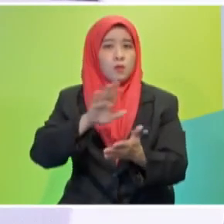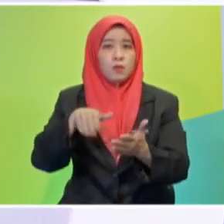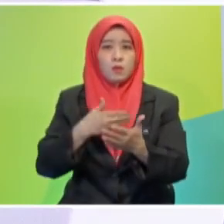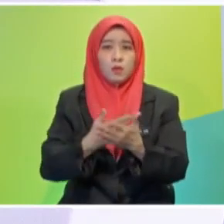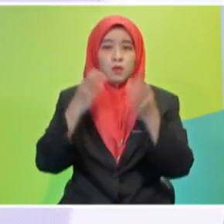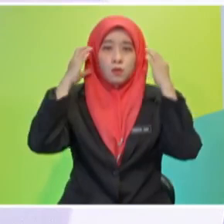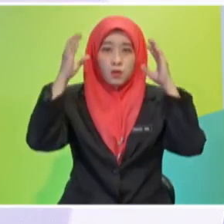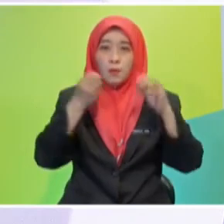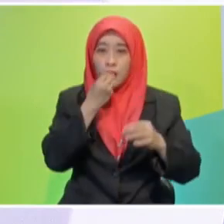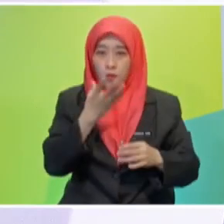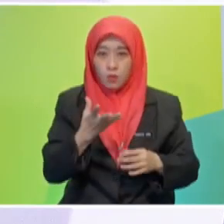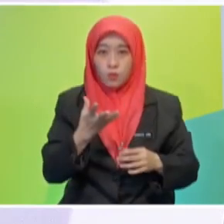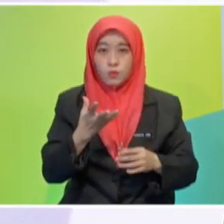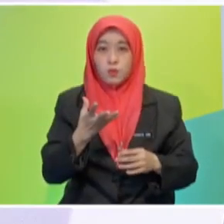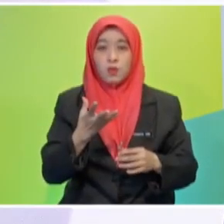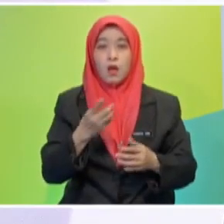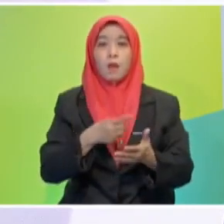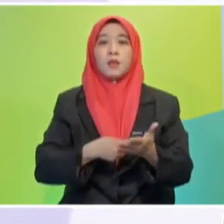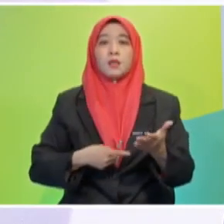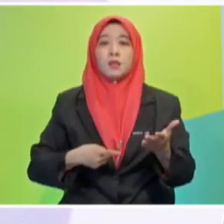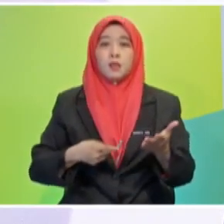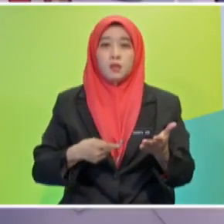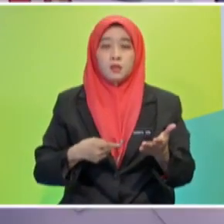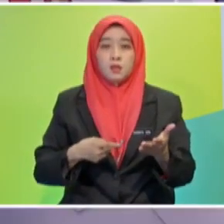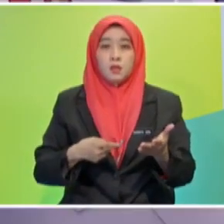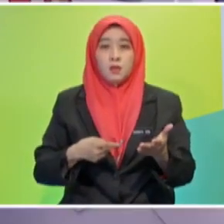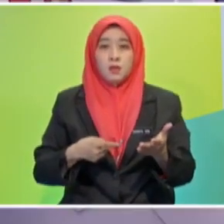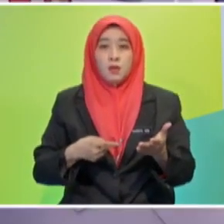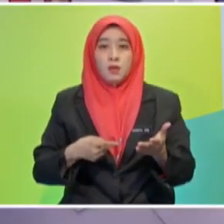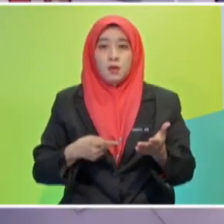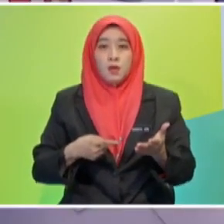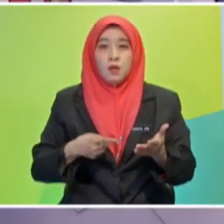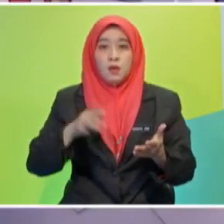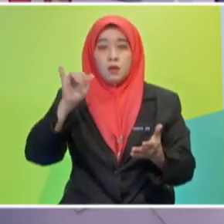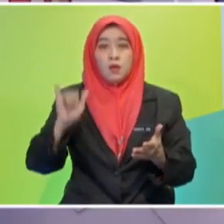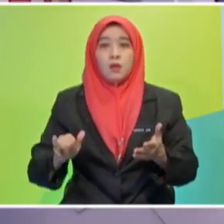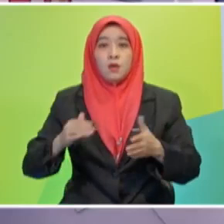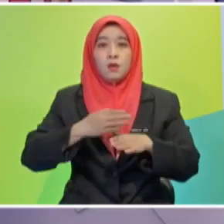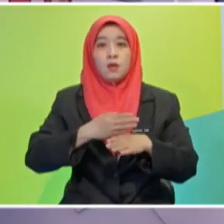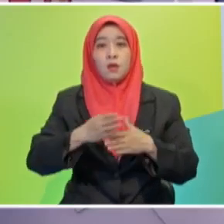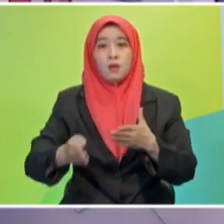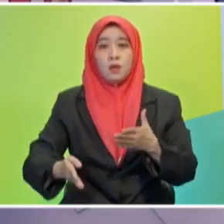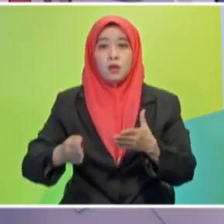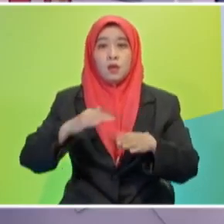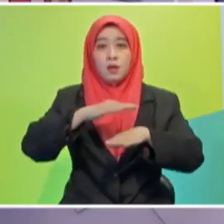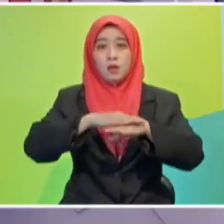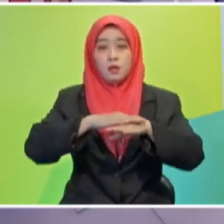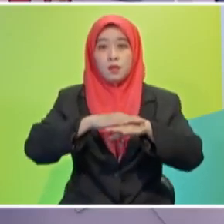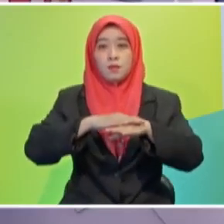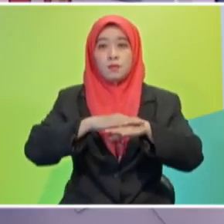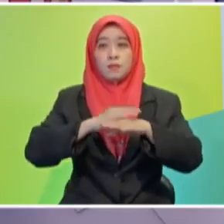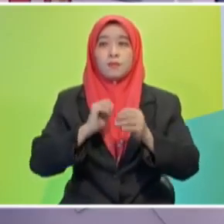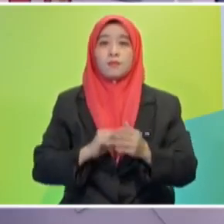cikgu akan terangkan. Cikgu Nanti akan kelaskan terlebih dahulu. Yang ini ialah panel kawalan yang bahagian atas ni. Okey. Bahagian atas cikgu